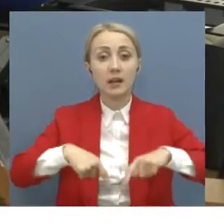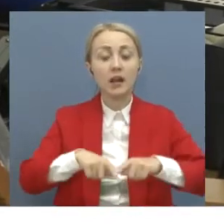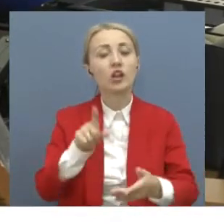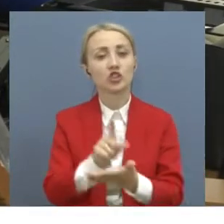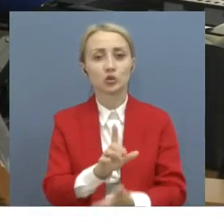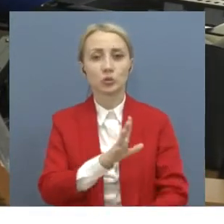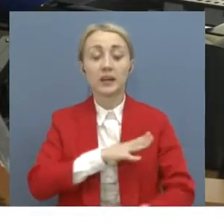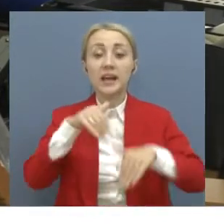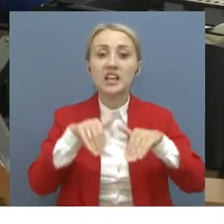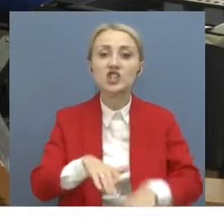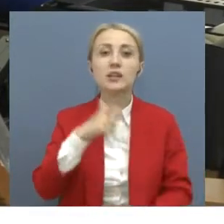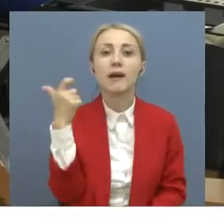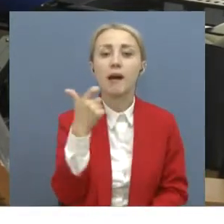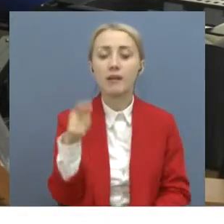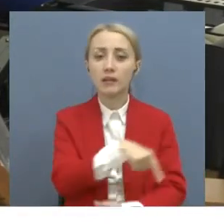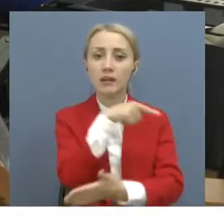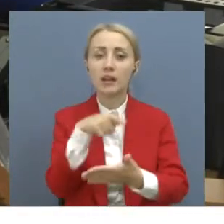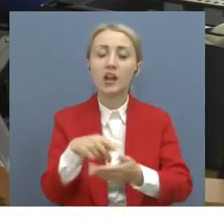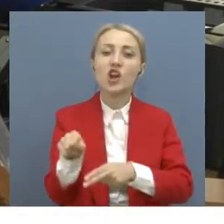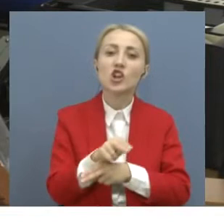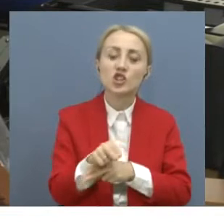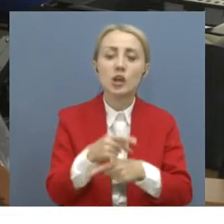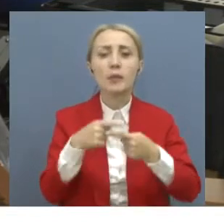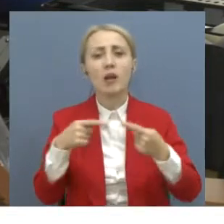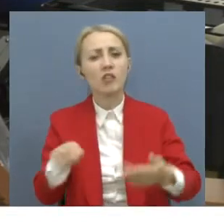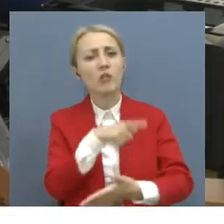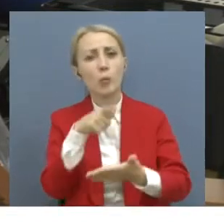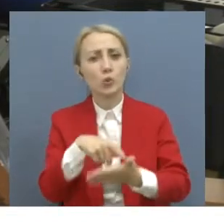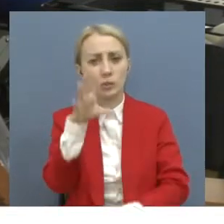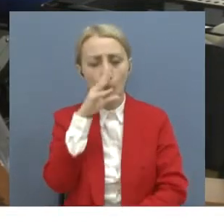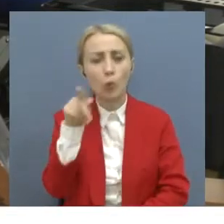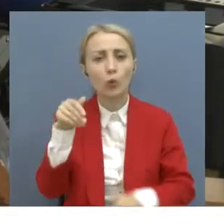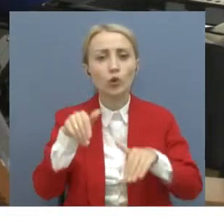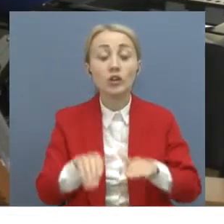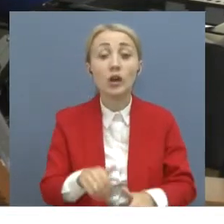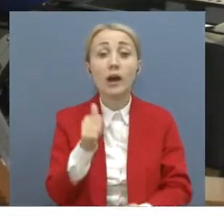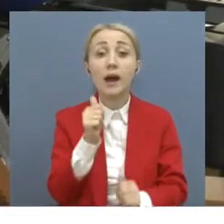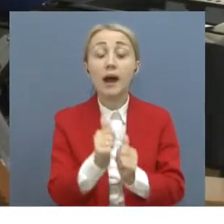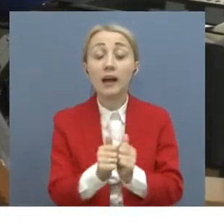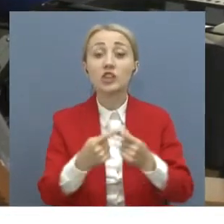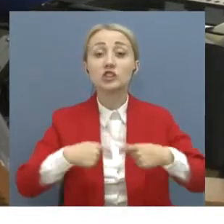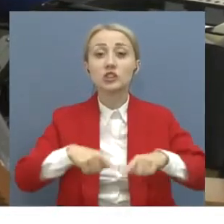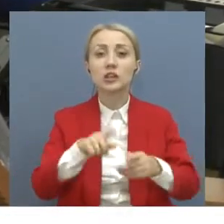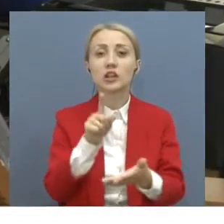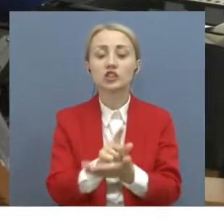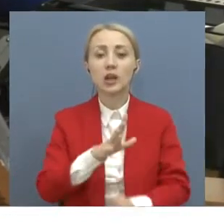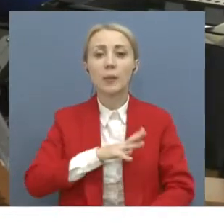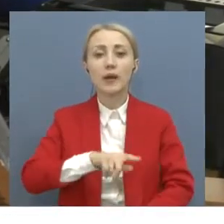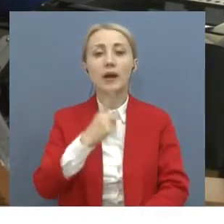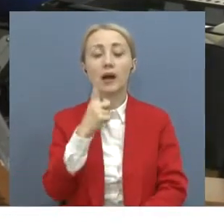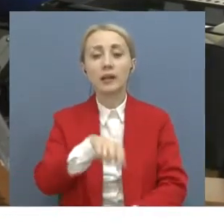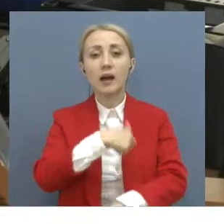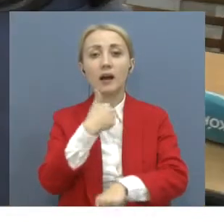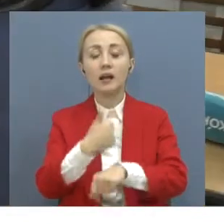диагностикалық мәселелердің шешімін таба біледі. Әр медициналық мекемеде негізгі стратегиялық мақсаты болу керек. Серік Қабдошұлы кез